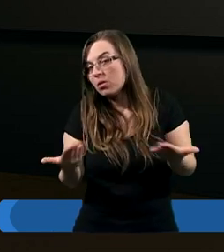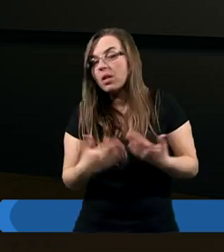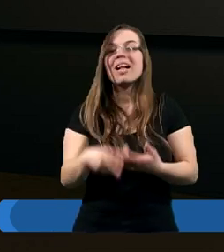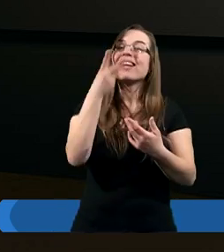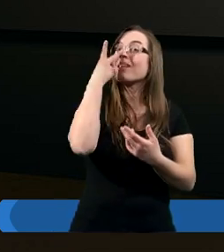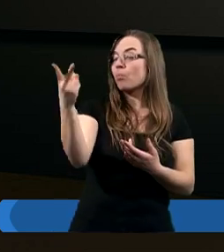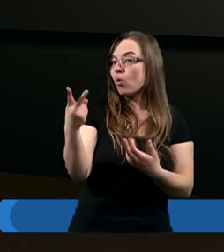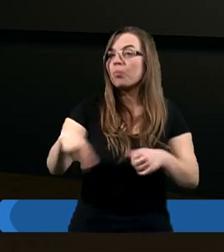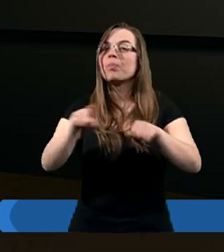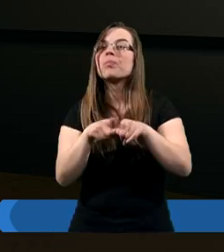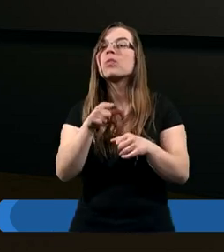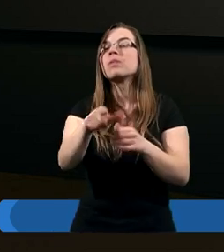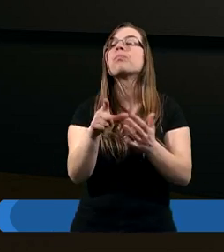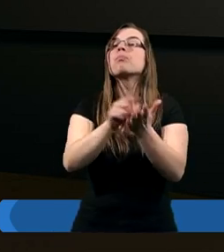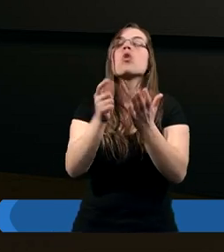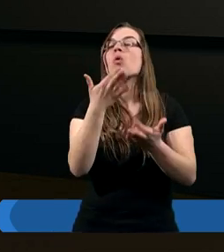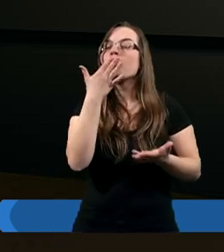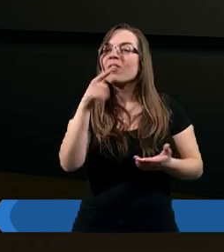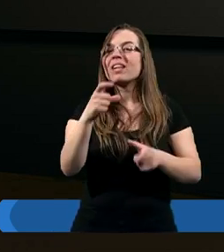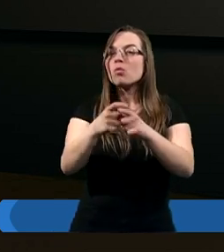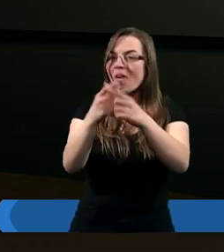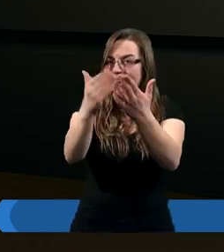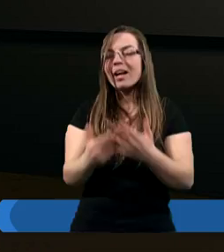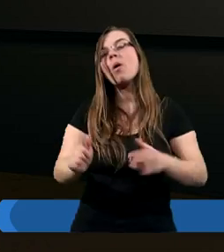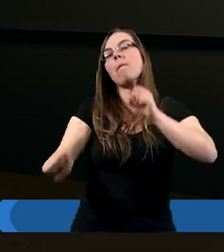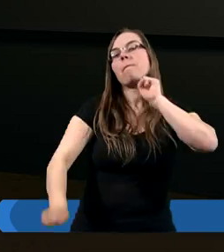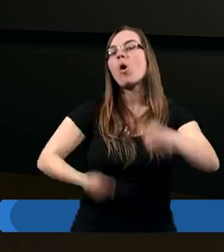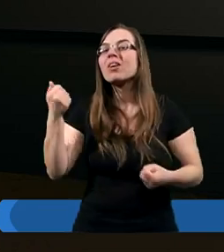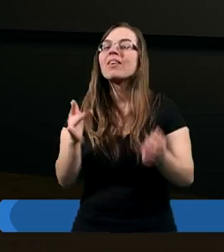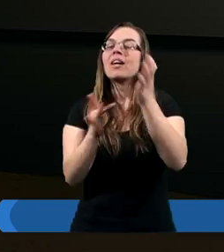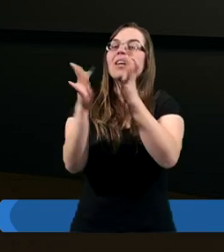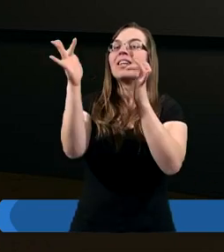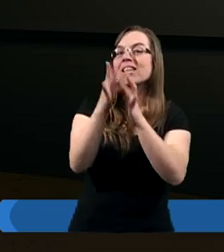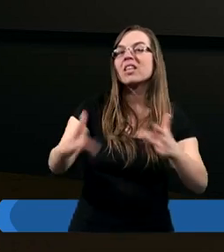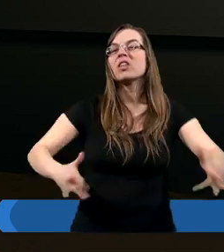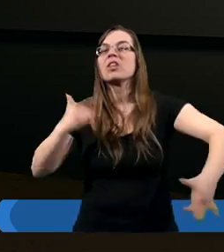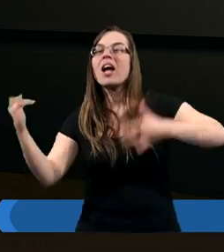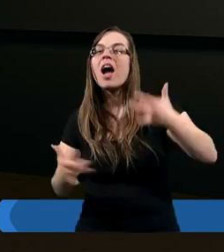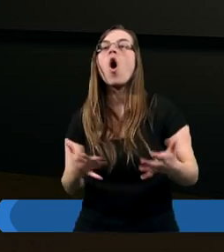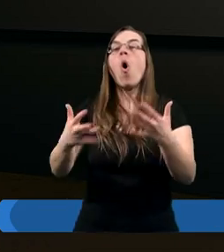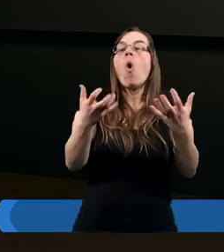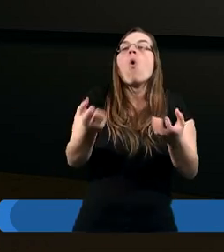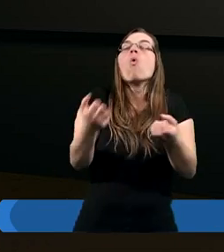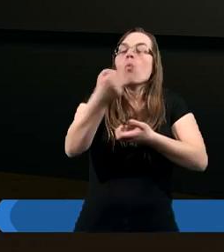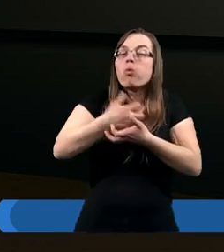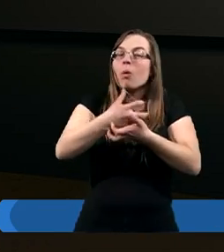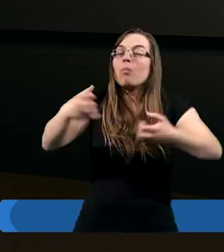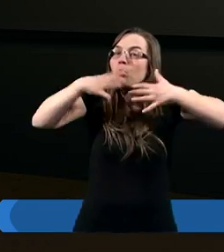I spójrzmy, Piotr zaczyna te słowa, ponieważ Chrystus cierpiał, uzbrójcie